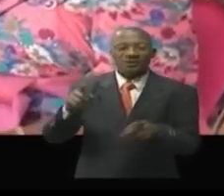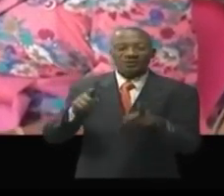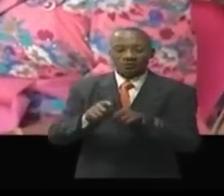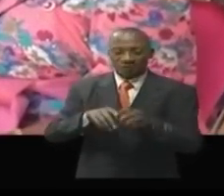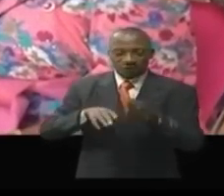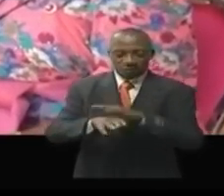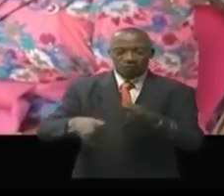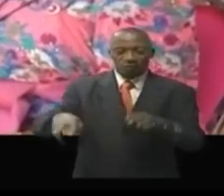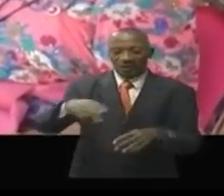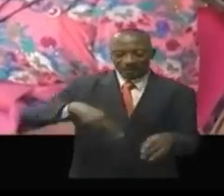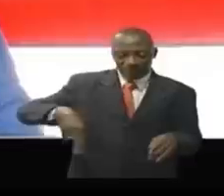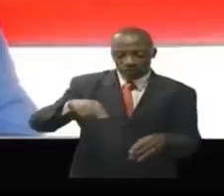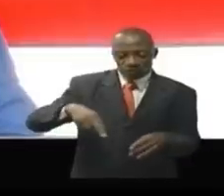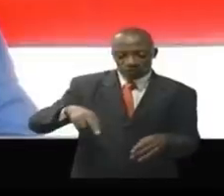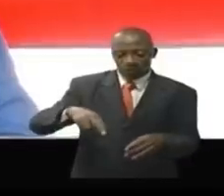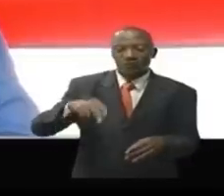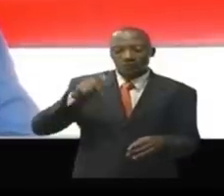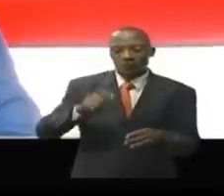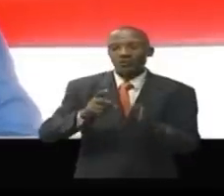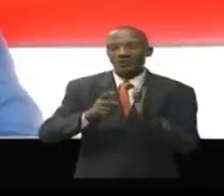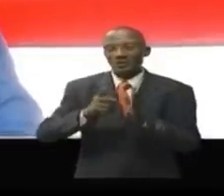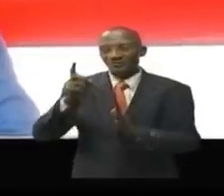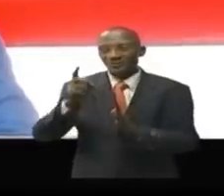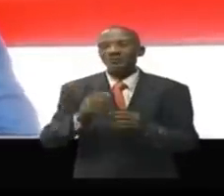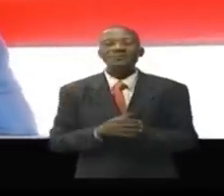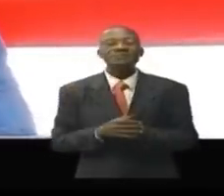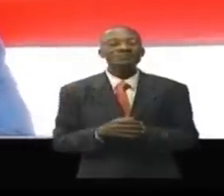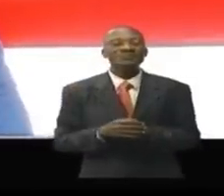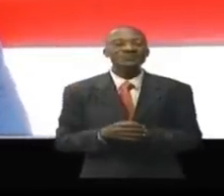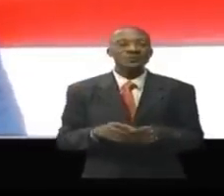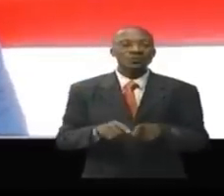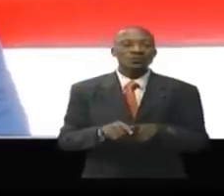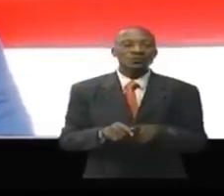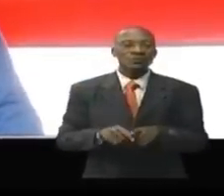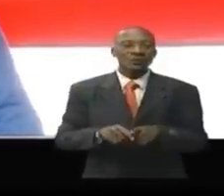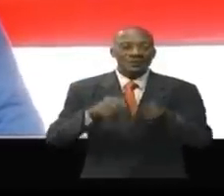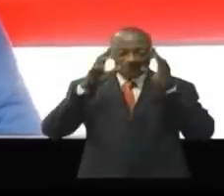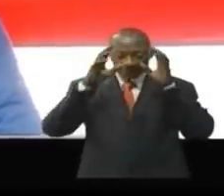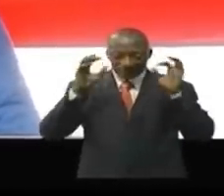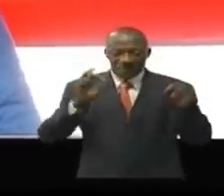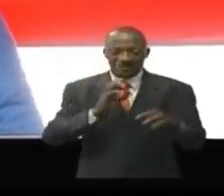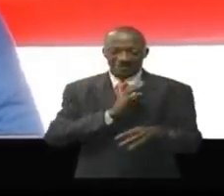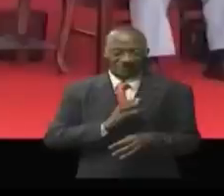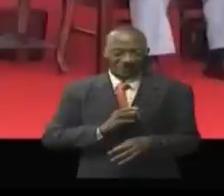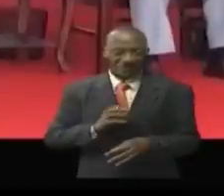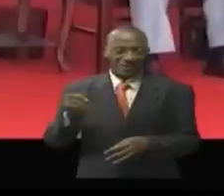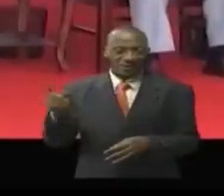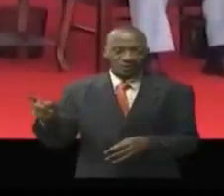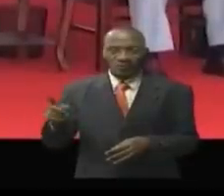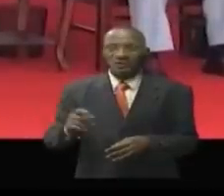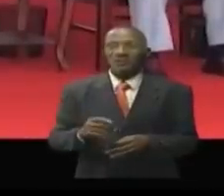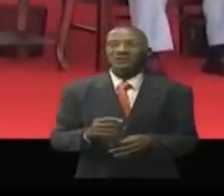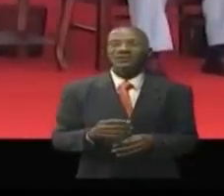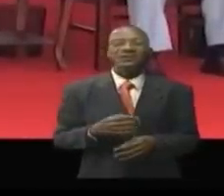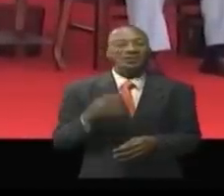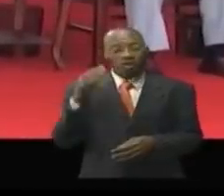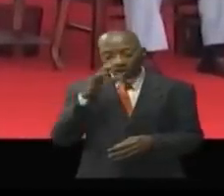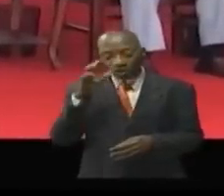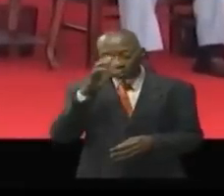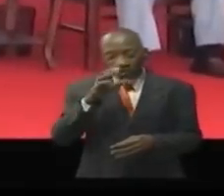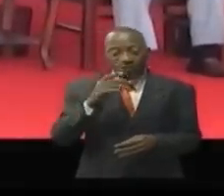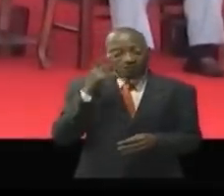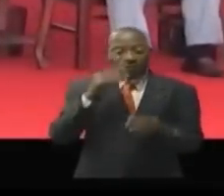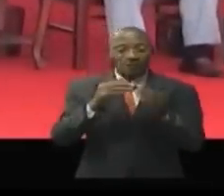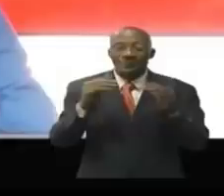Lacs. Message fort de Félix-Antoine Tshisekedi aux acteurs clés de la sous-région. Il m'a aussi chargé